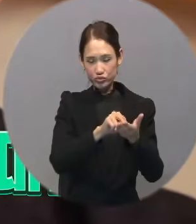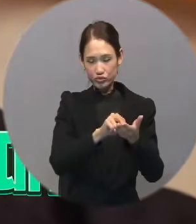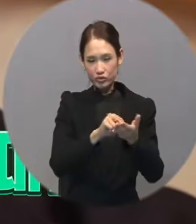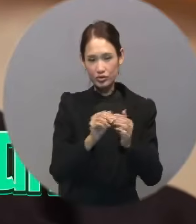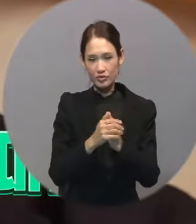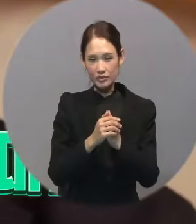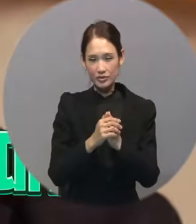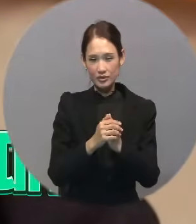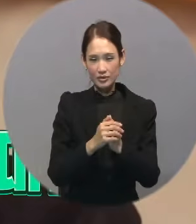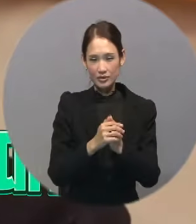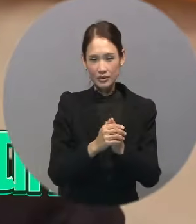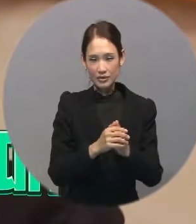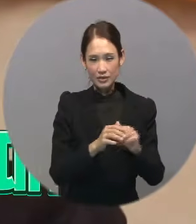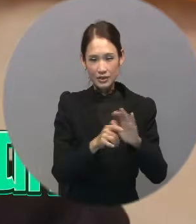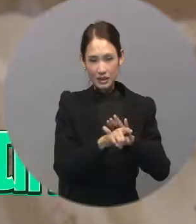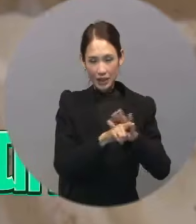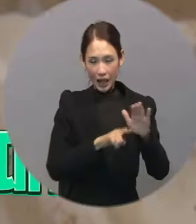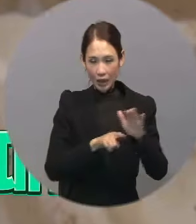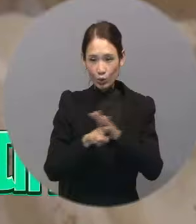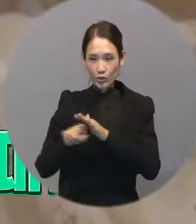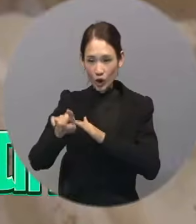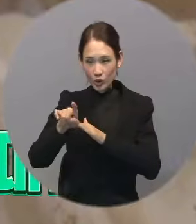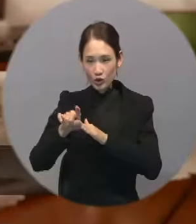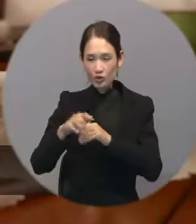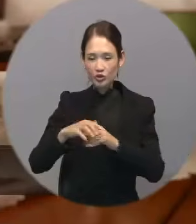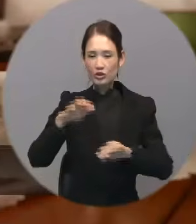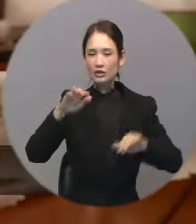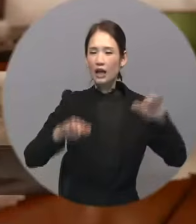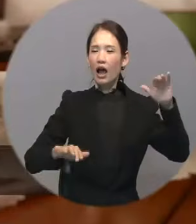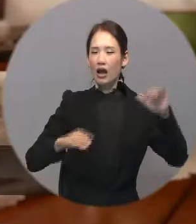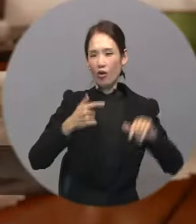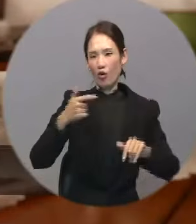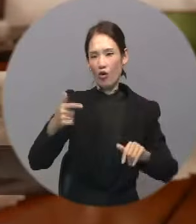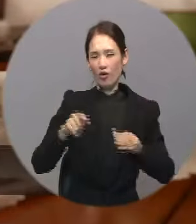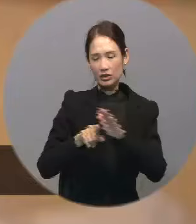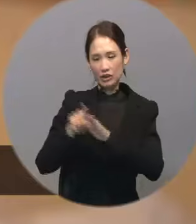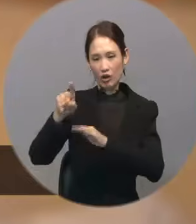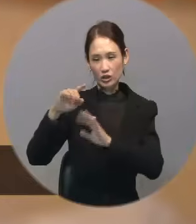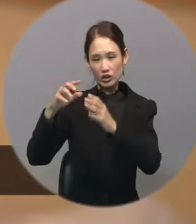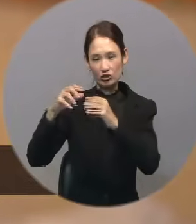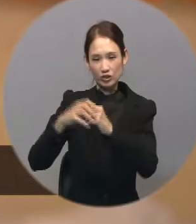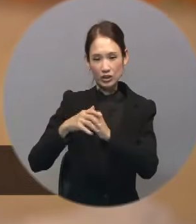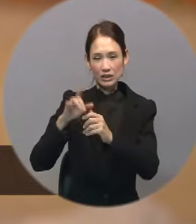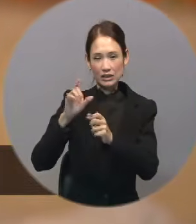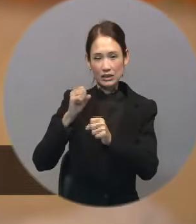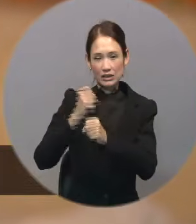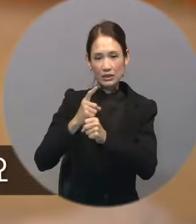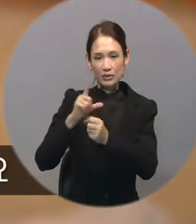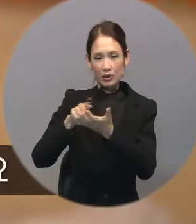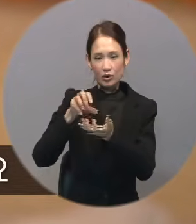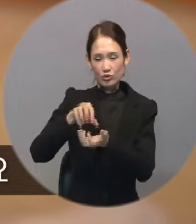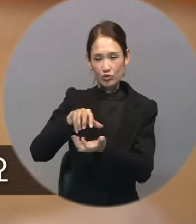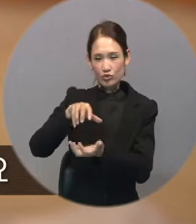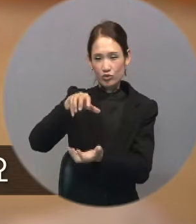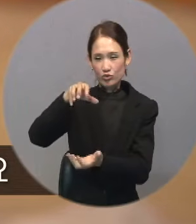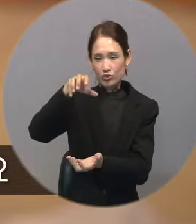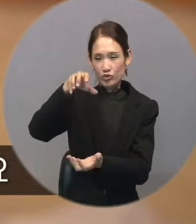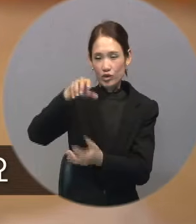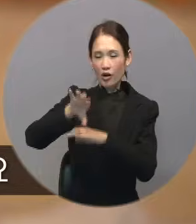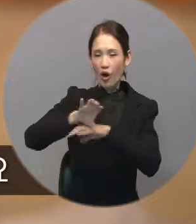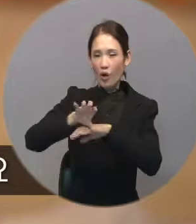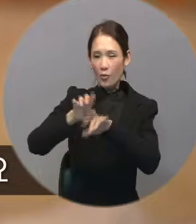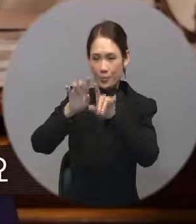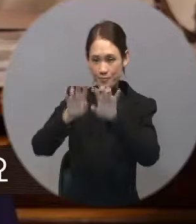개도국과 선진국 간의 데이터 구축 차이가 상당합니다. 선진국들은 이미 오랜 시간 구축해 놓은 것들을 이미